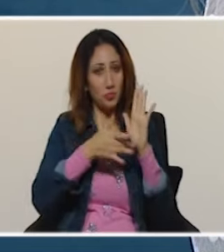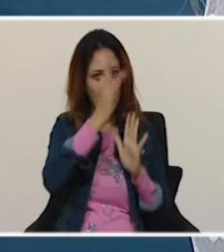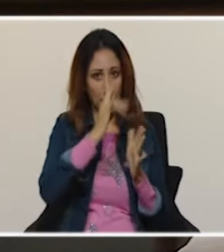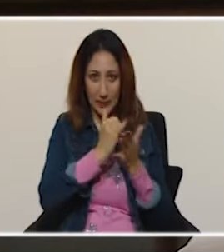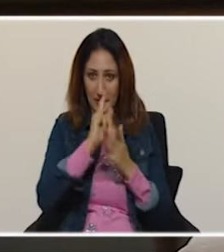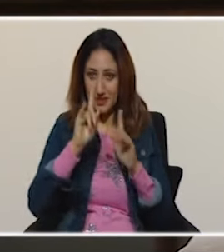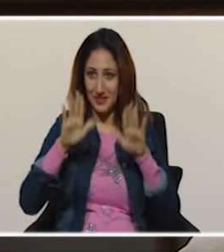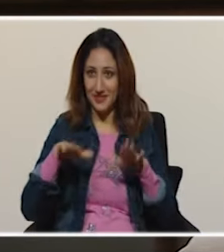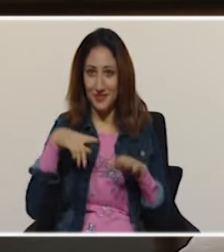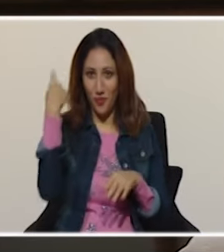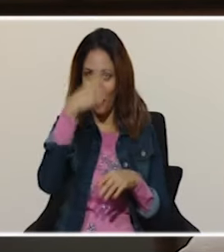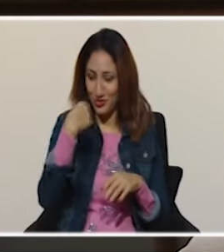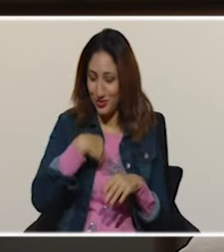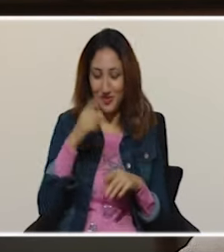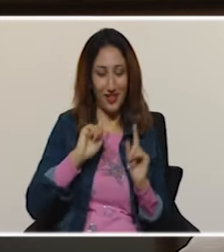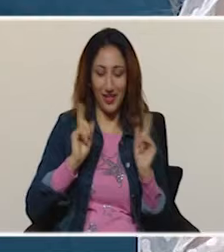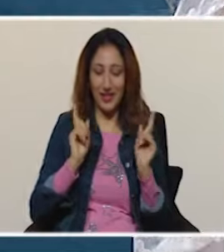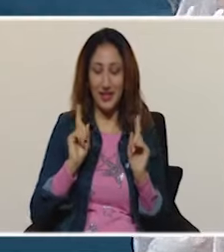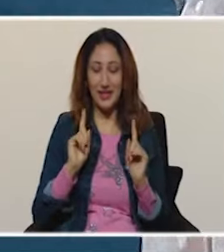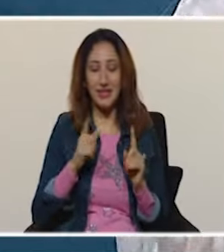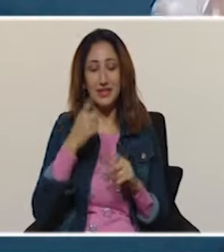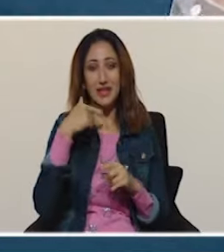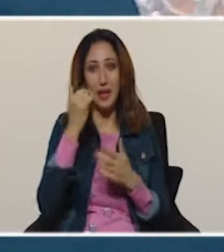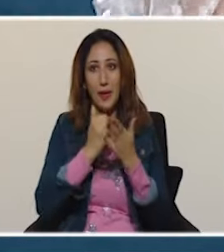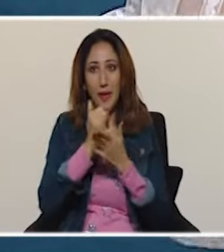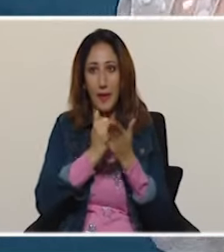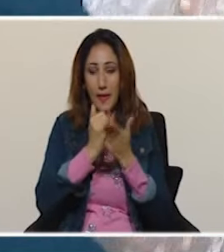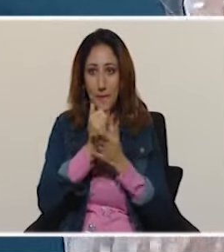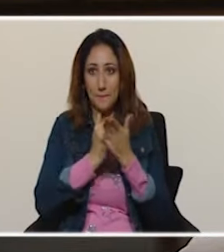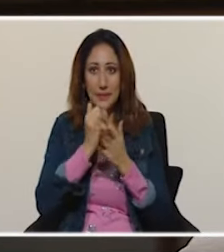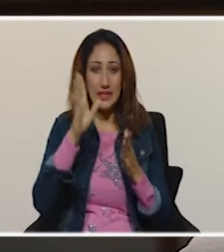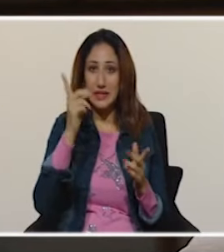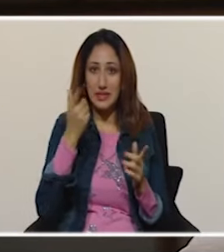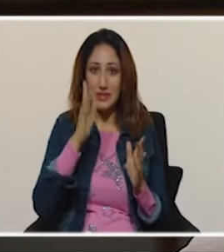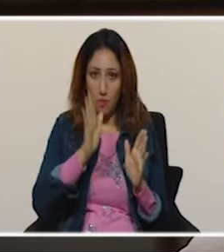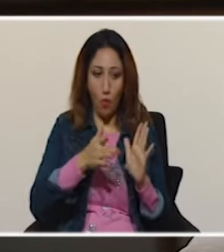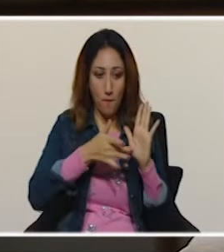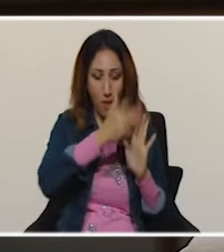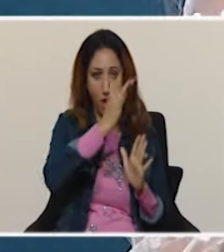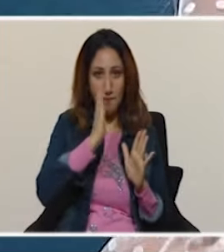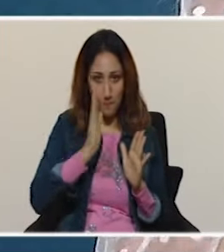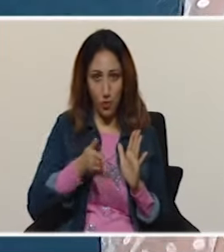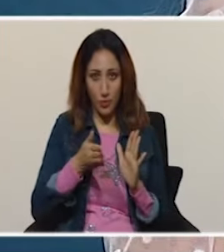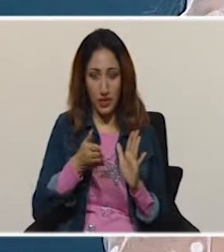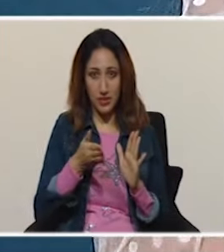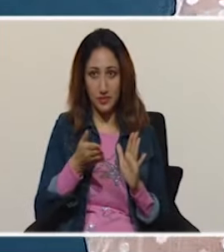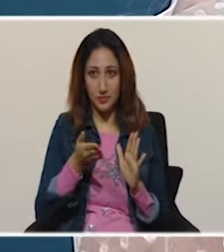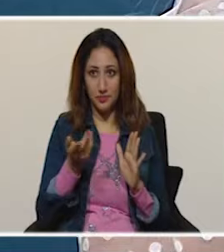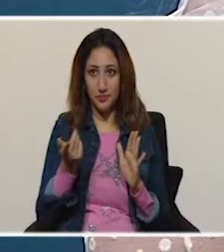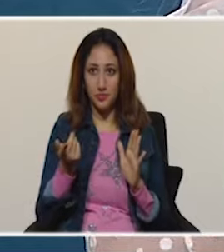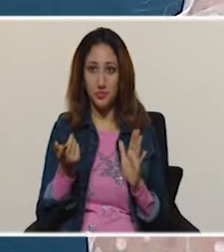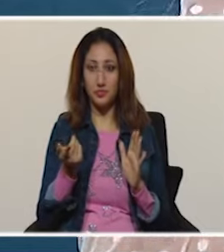مدرسه؟ ده انت كله كده شكلك كده لا انا كنت بزوغ بس بيكوز يعني بيكوز ايه؟ ايه هقول لك مثلا